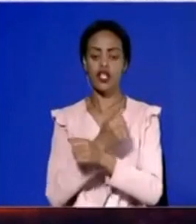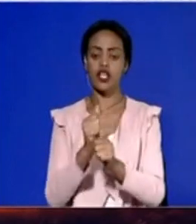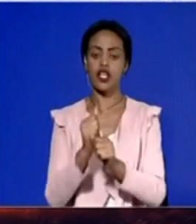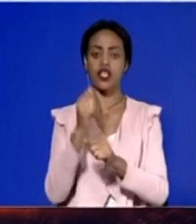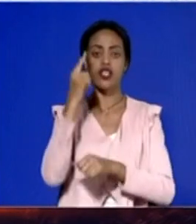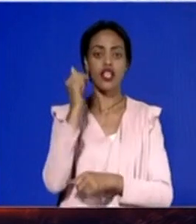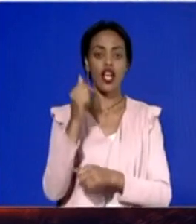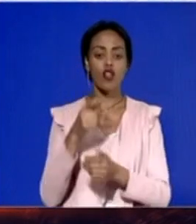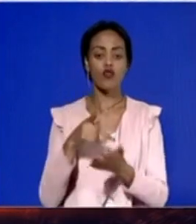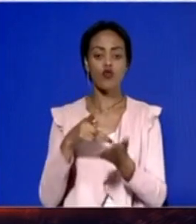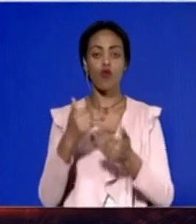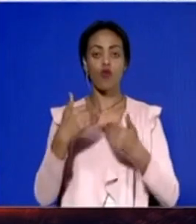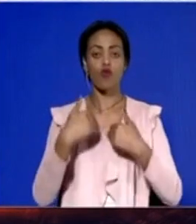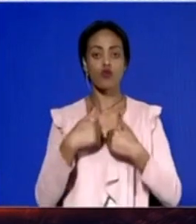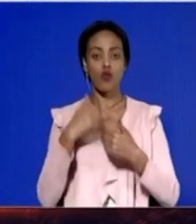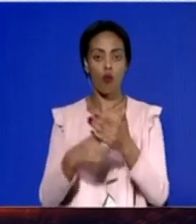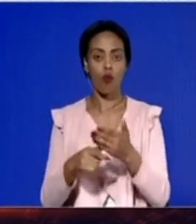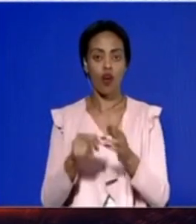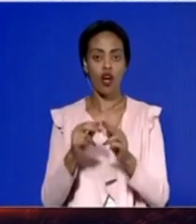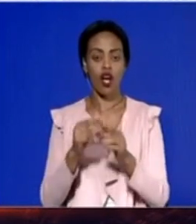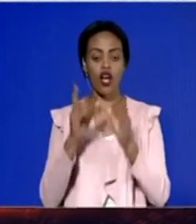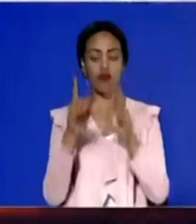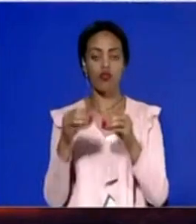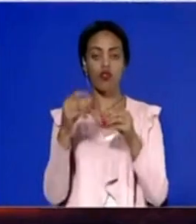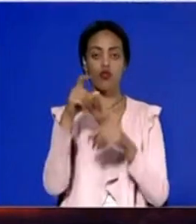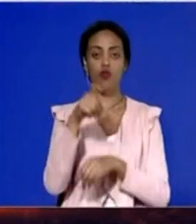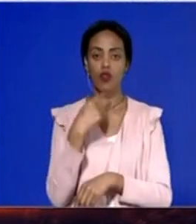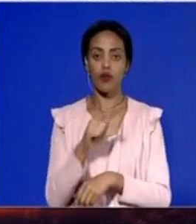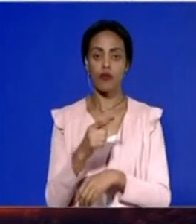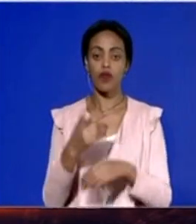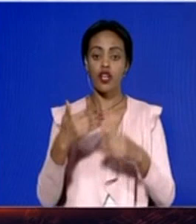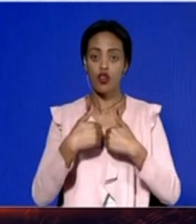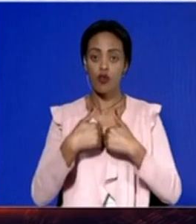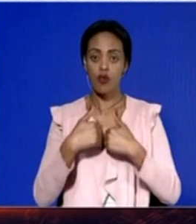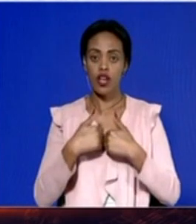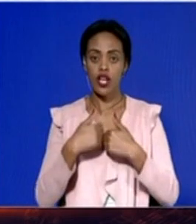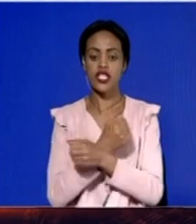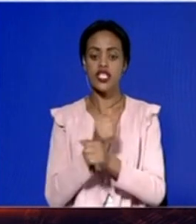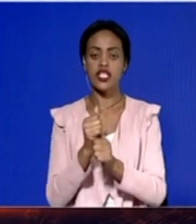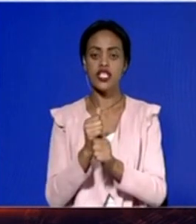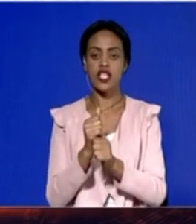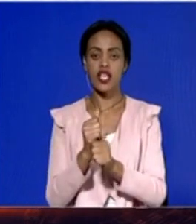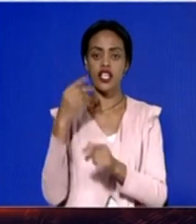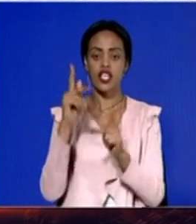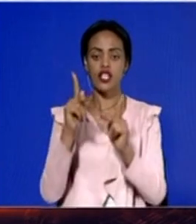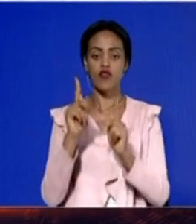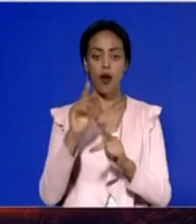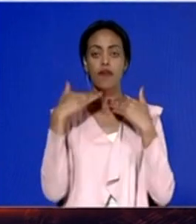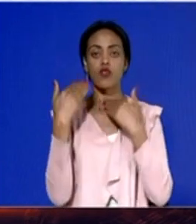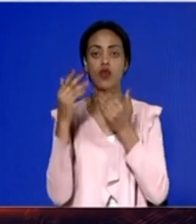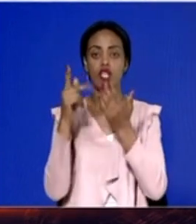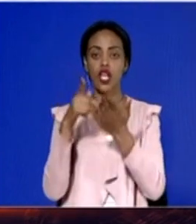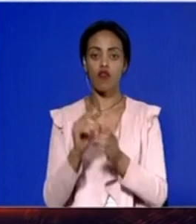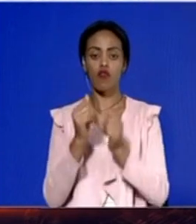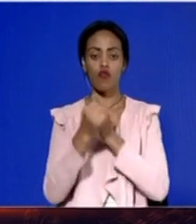ትግራይ ዝኸፍልዎ ዘለዉ ዋጋ ክብሪ ይግብኦ ኢሎም ንህልውናናን ድሕንነትን ህዝብና መስዋዕቲ ከም ንኸፍል ፈተውትን